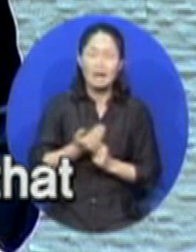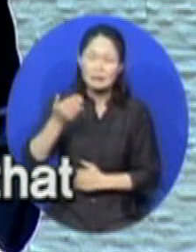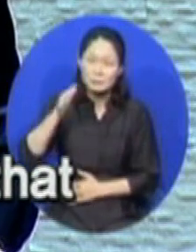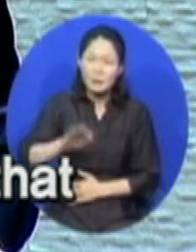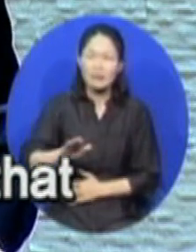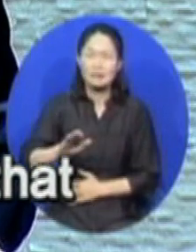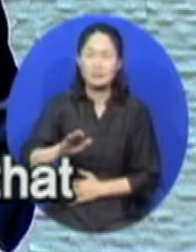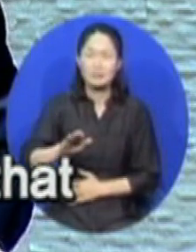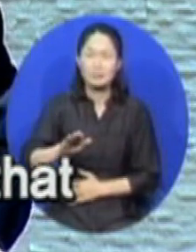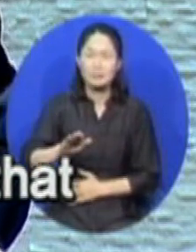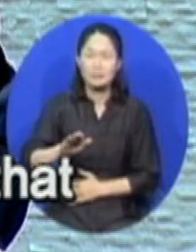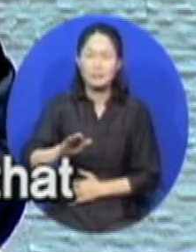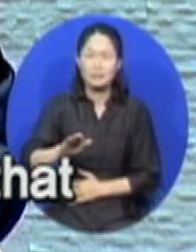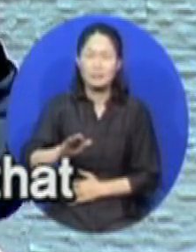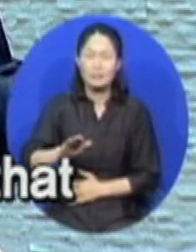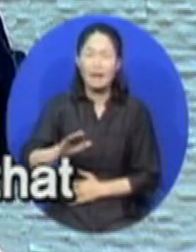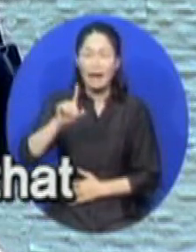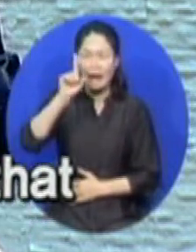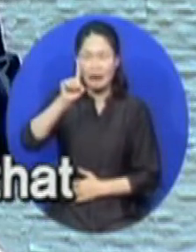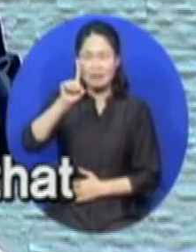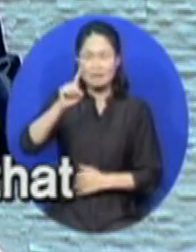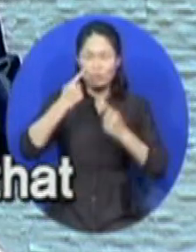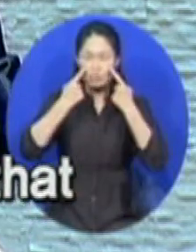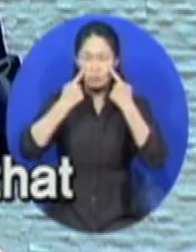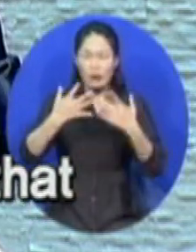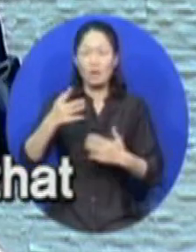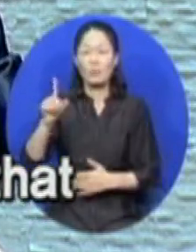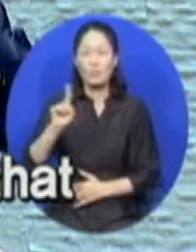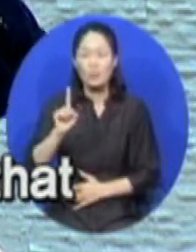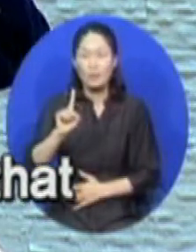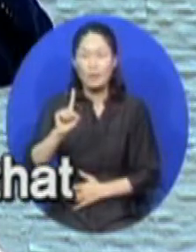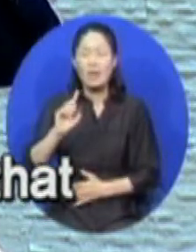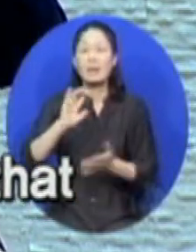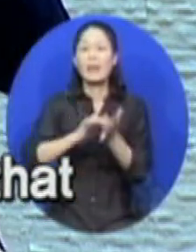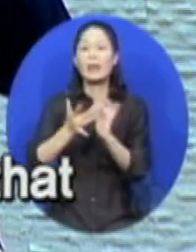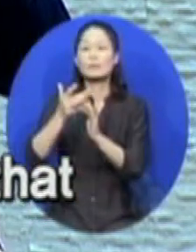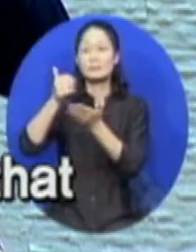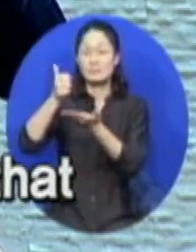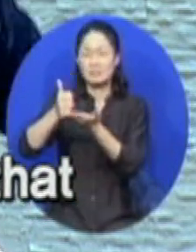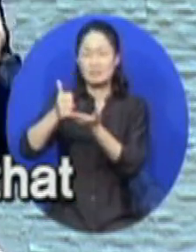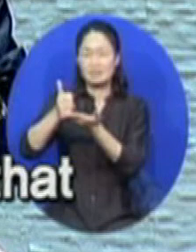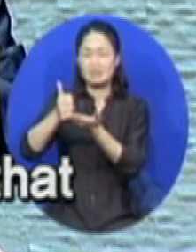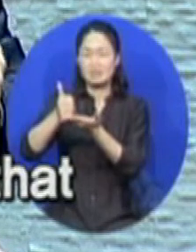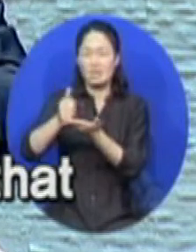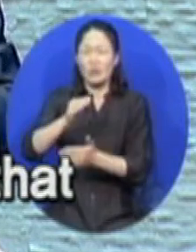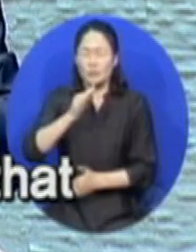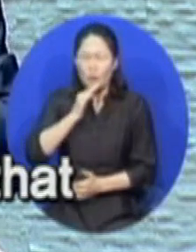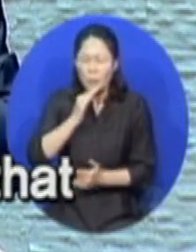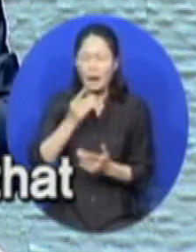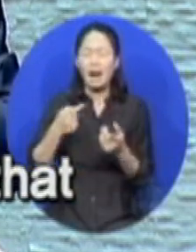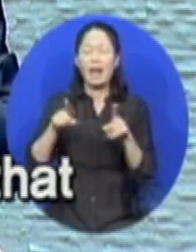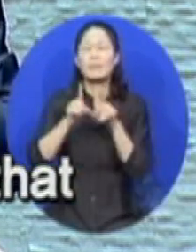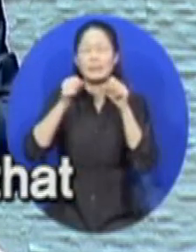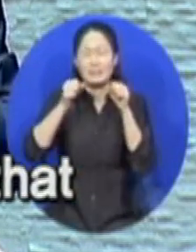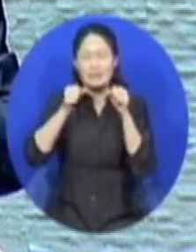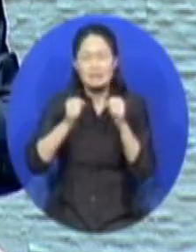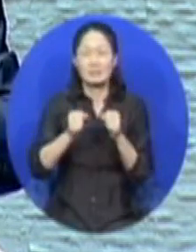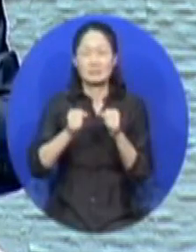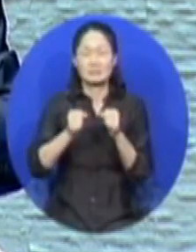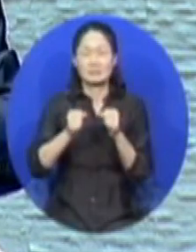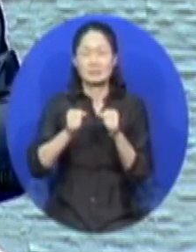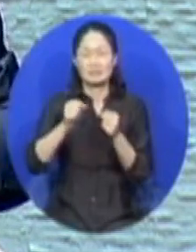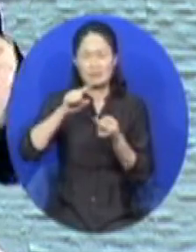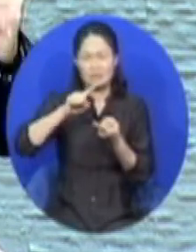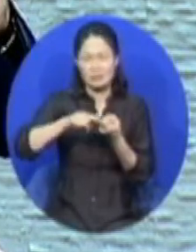그렇지만 한 가지 분명한 것은 예수님은 정말 함께 계시는 거에요